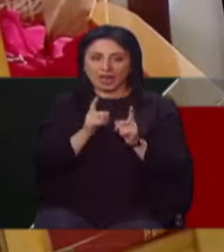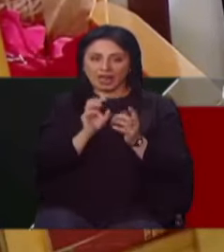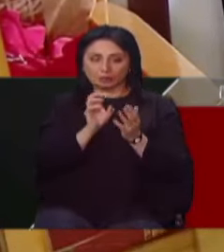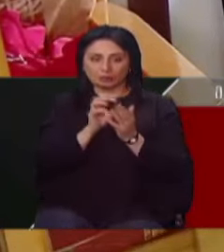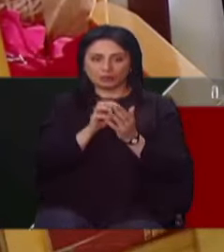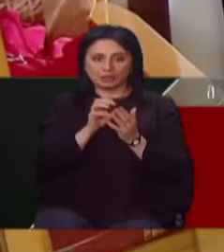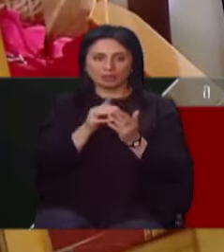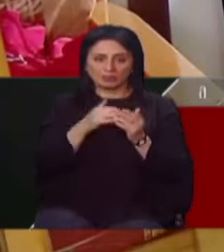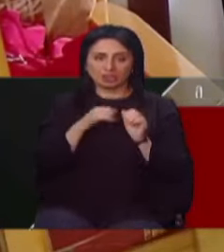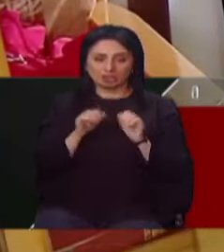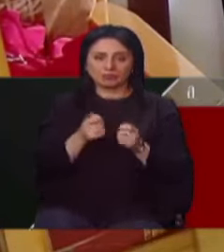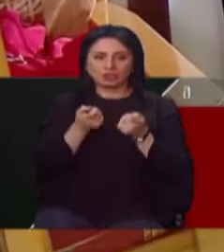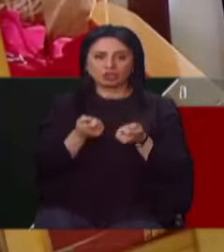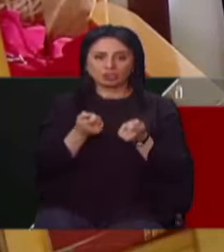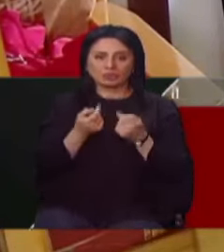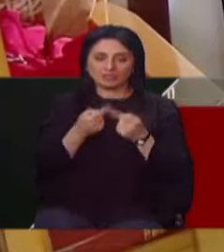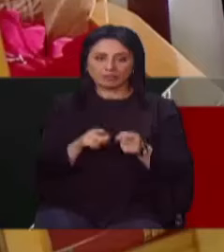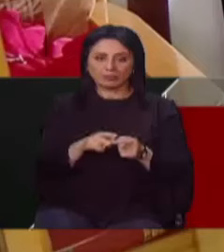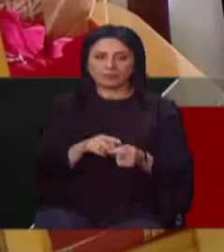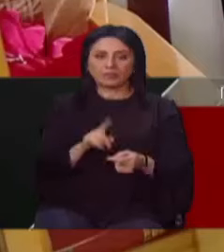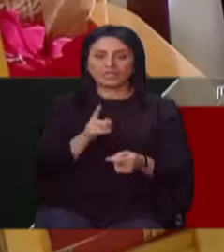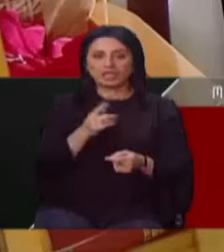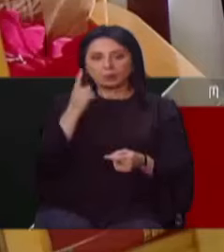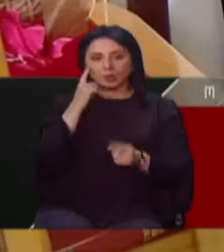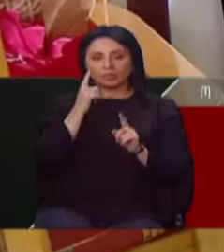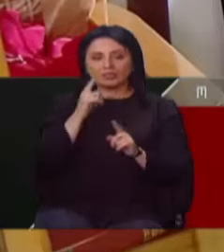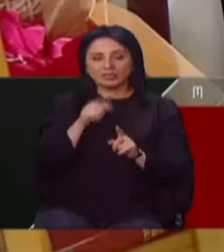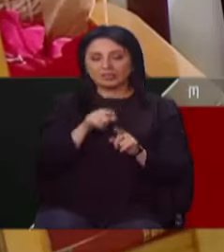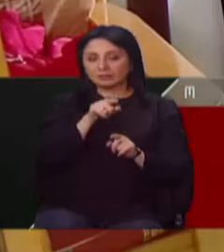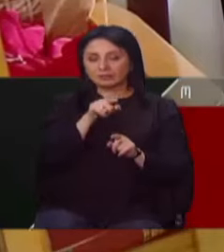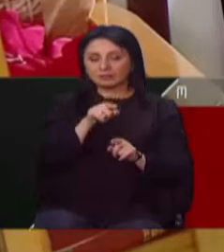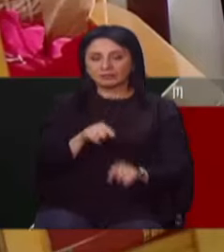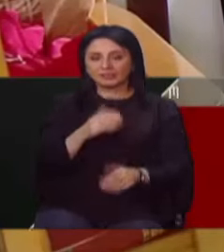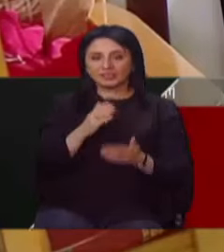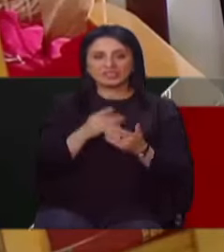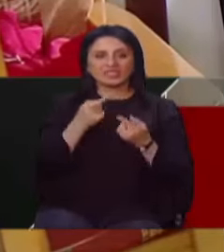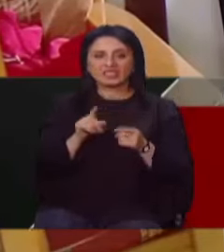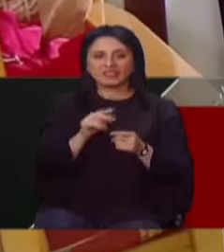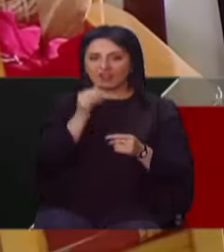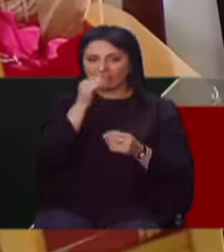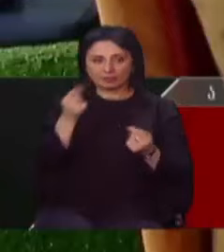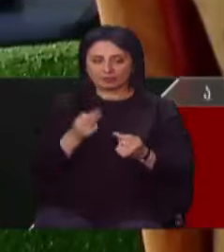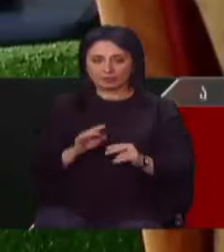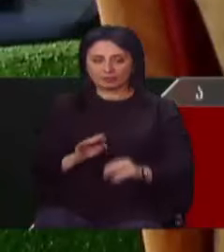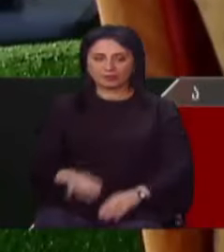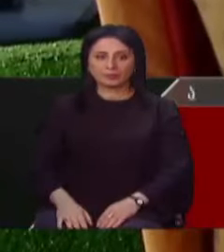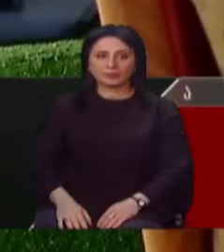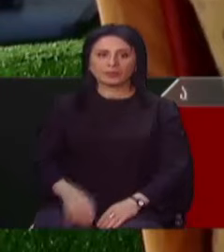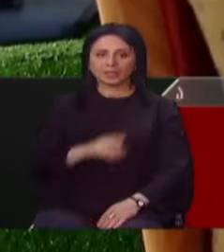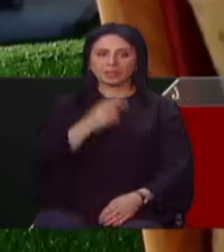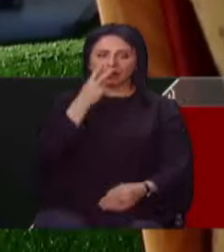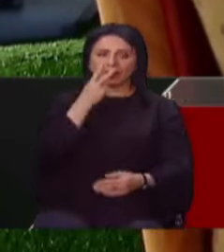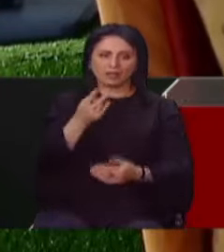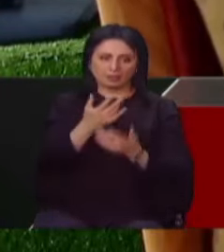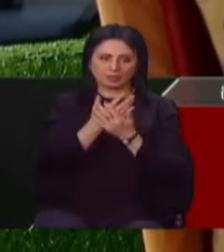ვაკეთებ, შემეძლო ცოტა სხვა, მაგრამ არატომღაც მგონია რომ ფიტარეთს სხვანაირად ვერ დავხატავდი. ესეთი ხედები